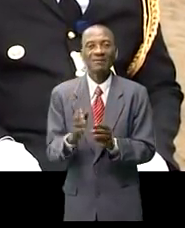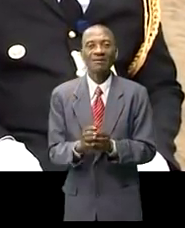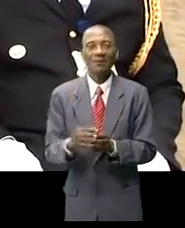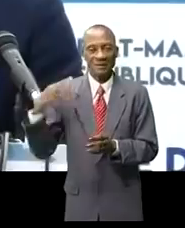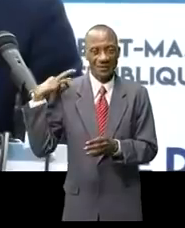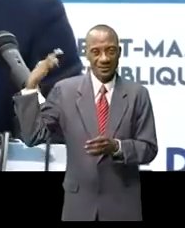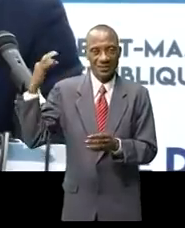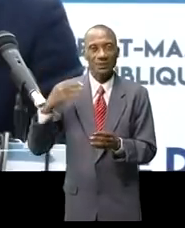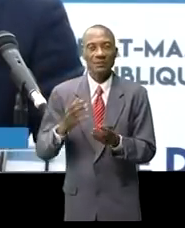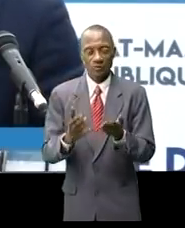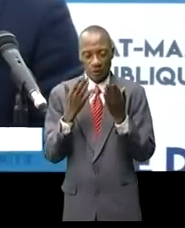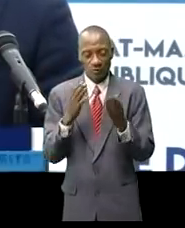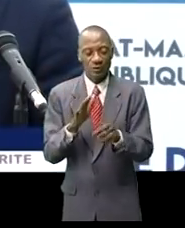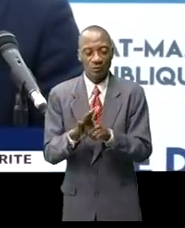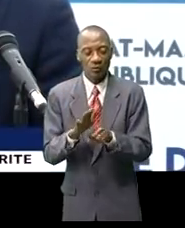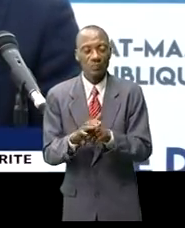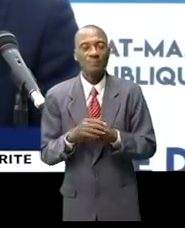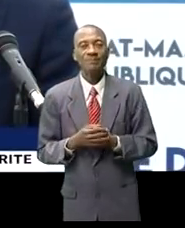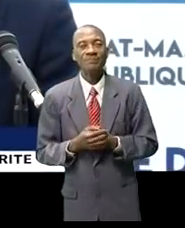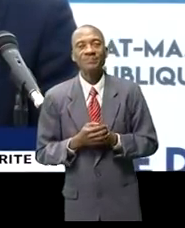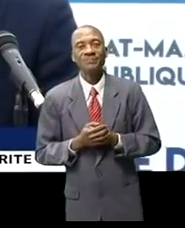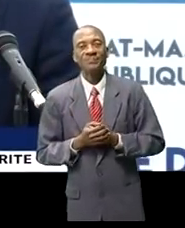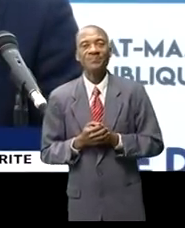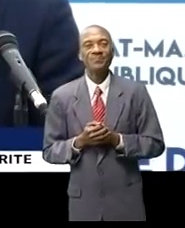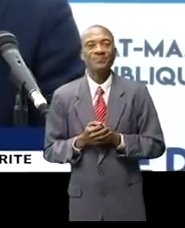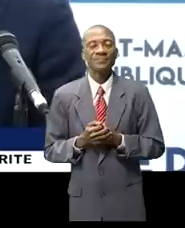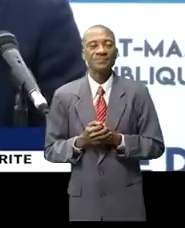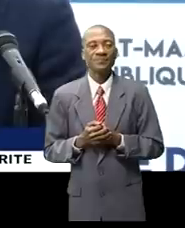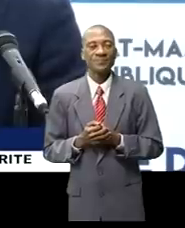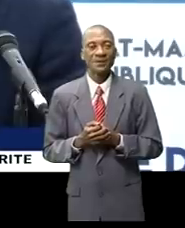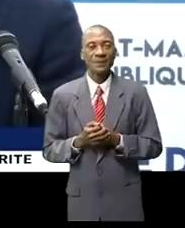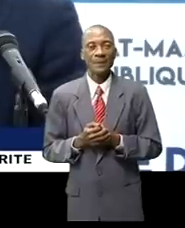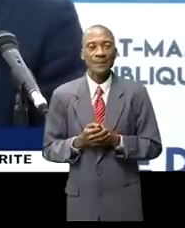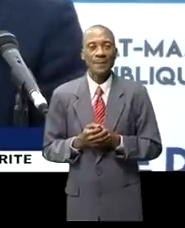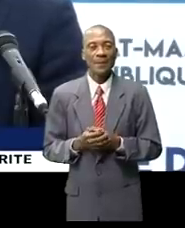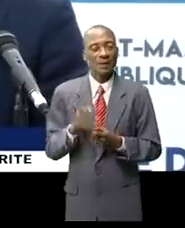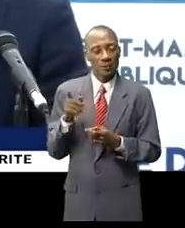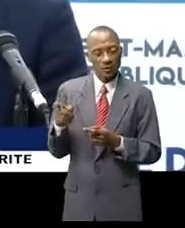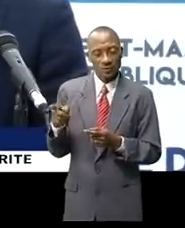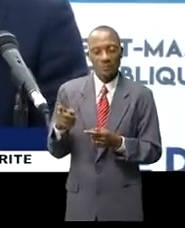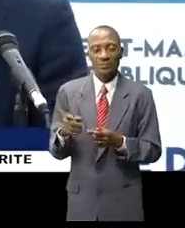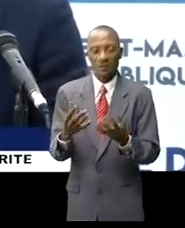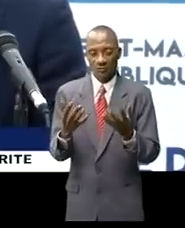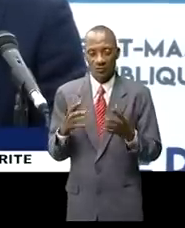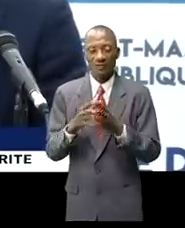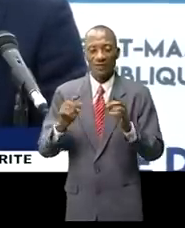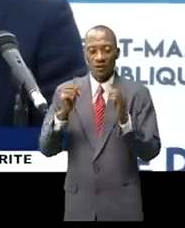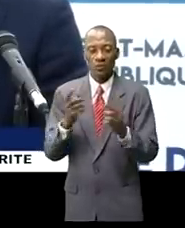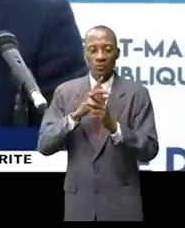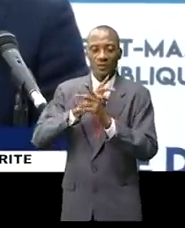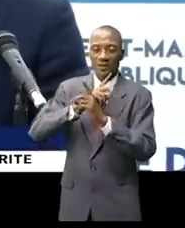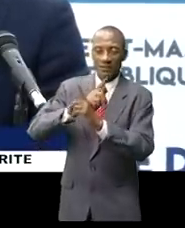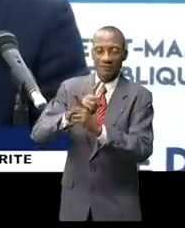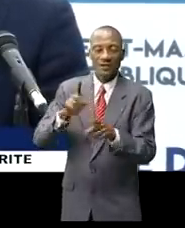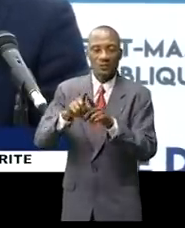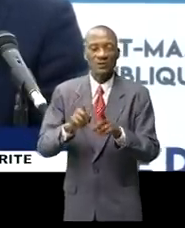d'eux. La fonction de souveraineté, incarnée par les forces de défense et de sécurité, est un instrument